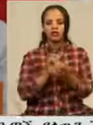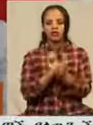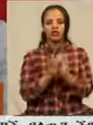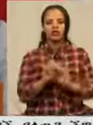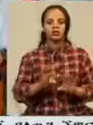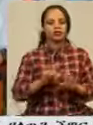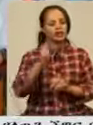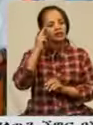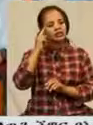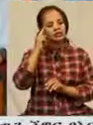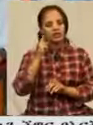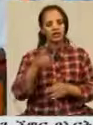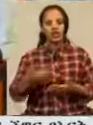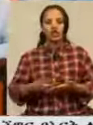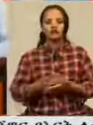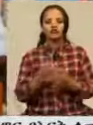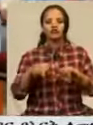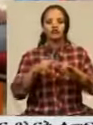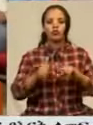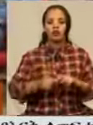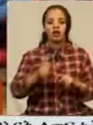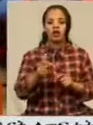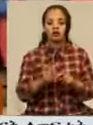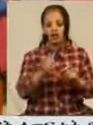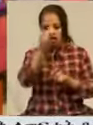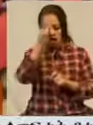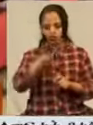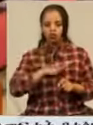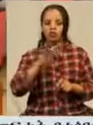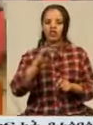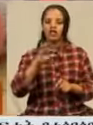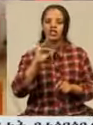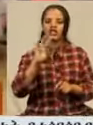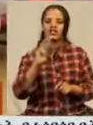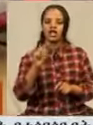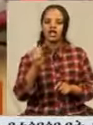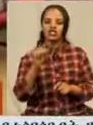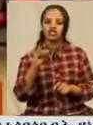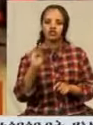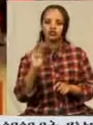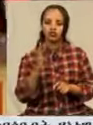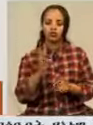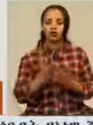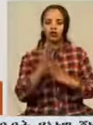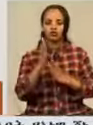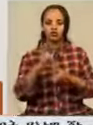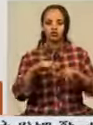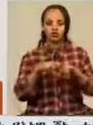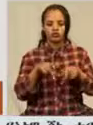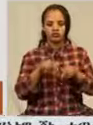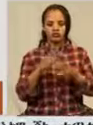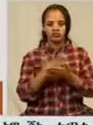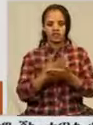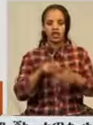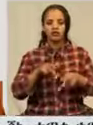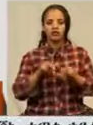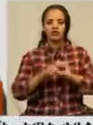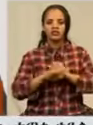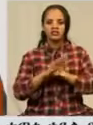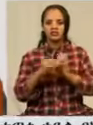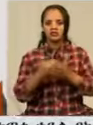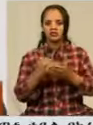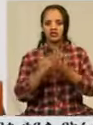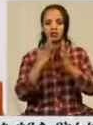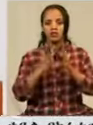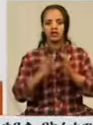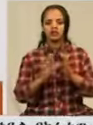ለማድረግ አስበናል ማለት ነው። አዲሱ የዞኑ ዋና አስተዳዳሪ አቶ መለሰ አጭሶ በበኩላቸው በዞኑ አርሶ አደሩን በማሳተፍ የግብርናውን ዘርፍ ምርትና